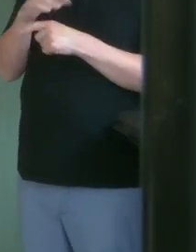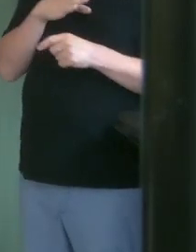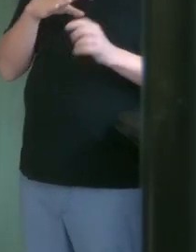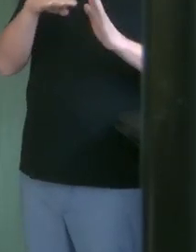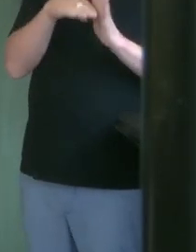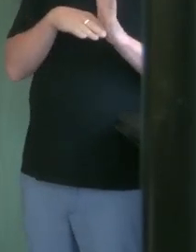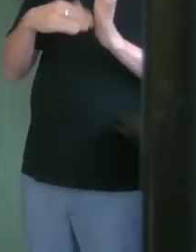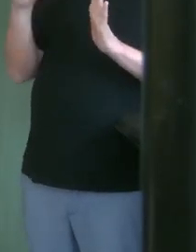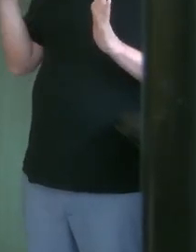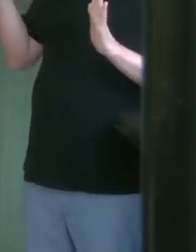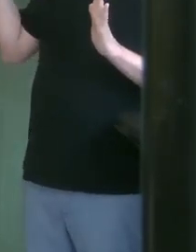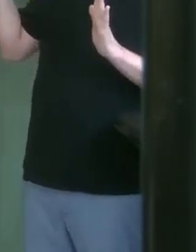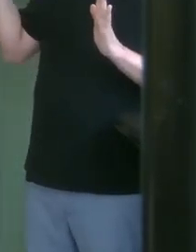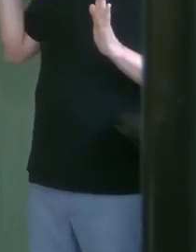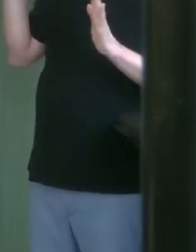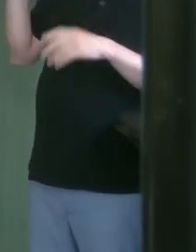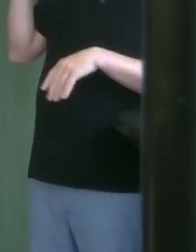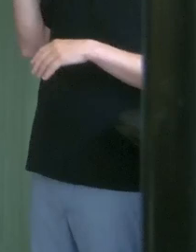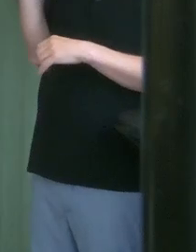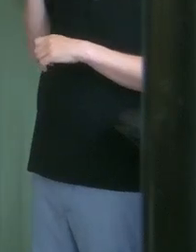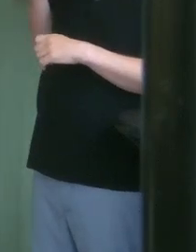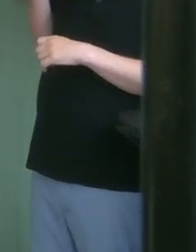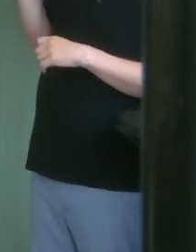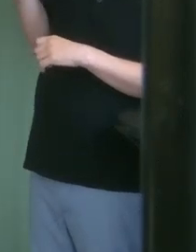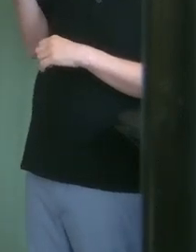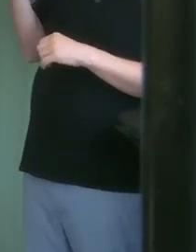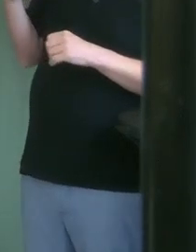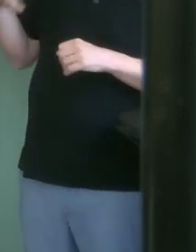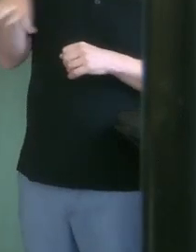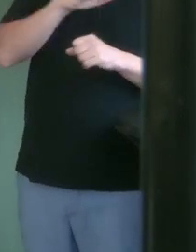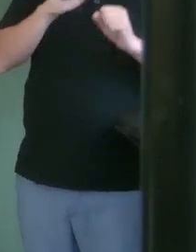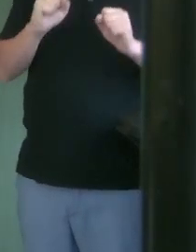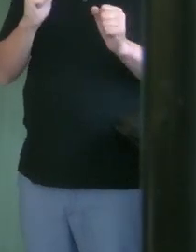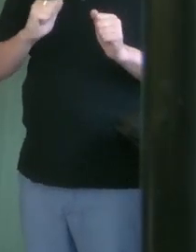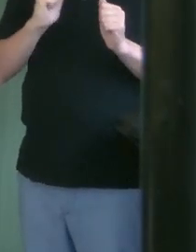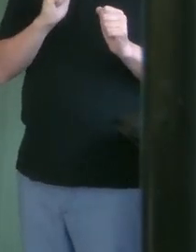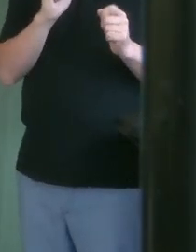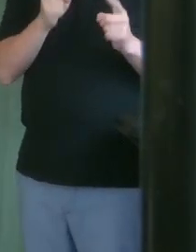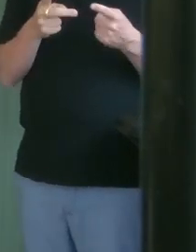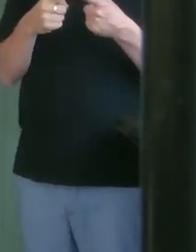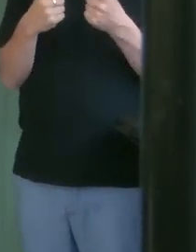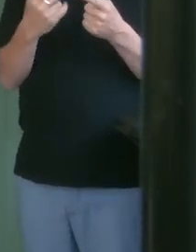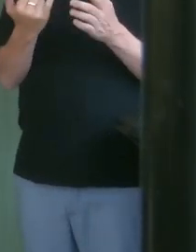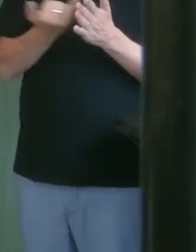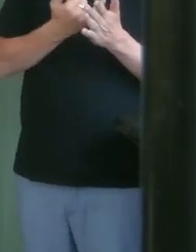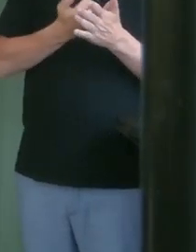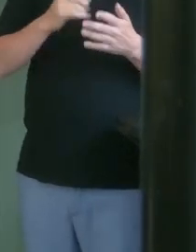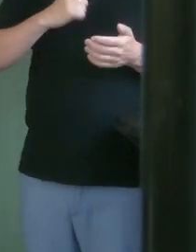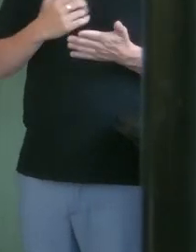då ett direktiv som alla EU-länder ska implementera i sin lagstiftning. Och just på